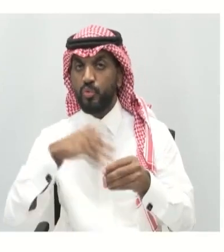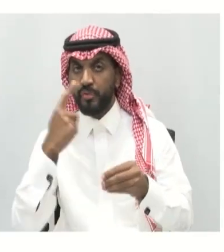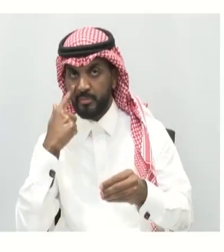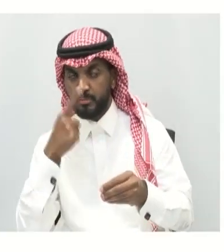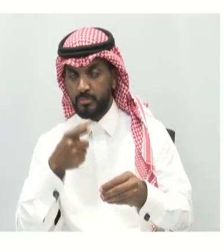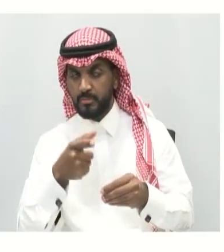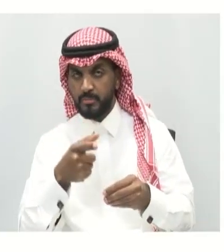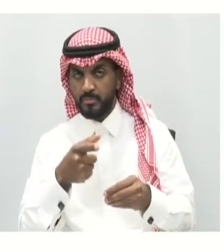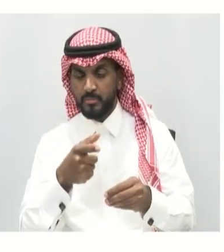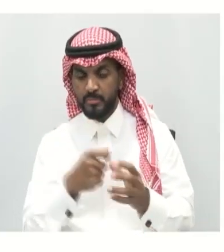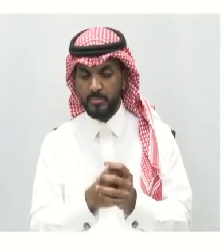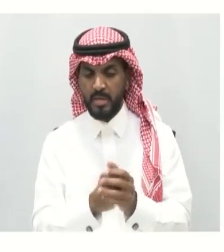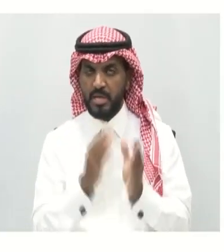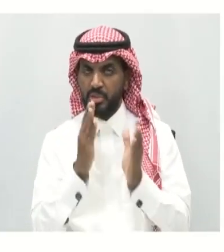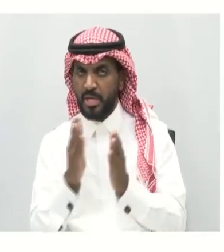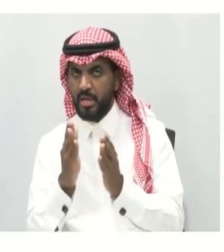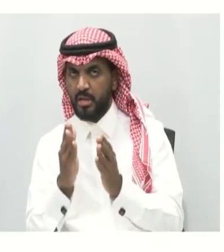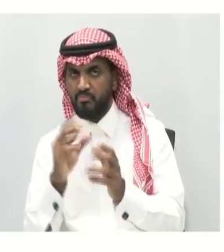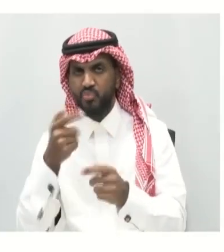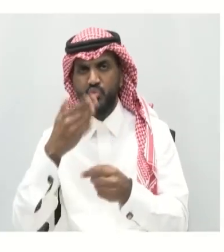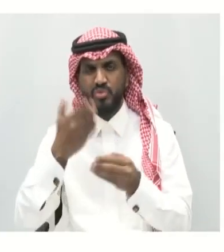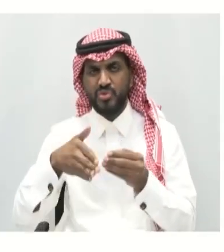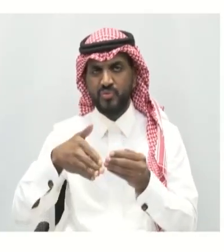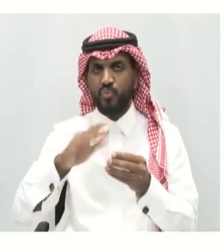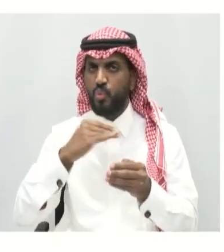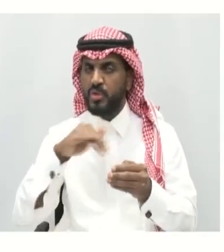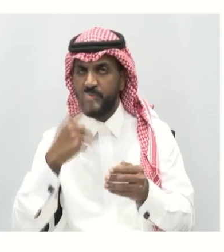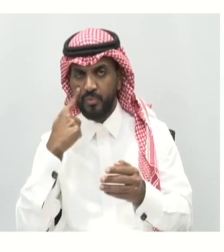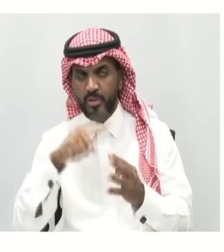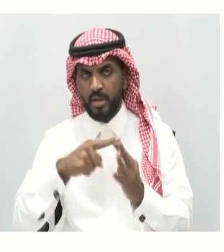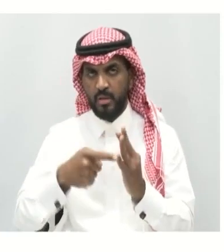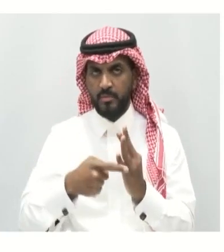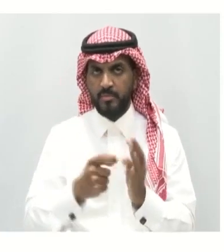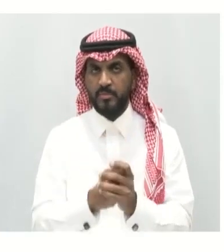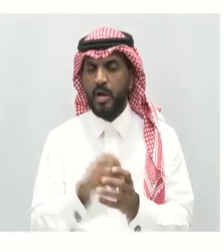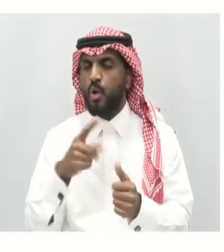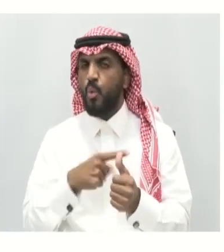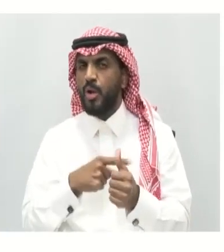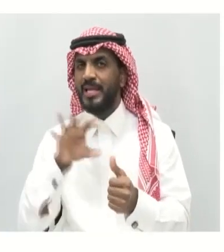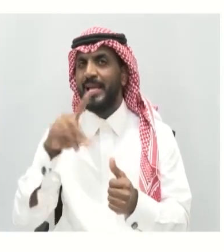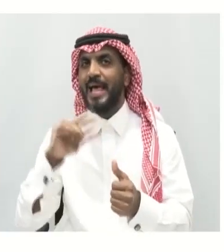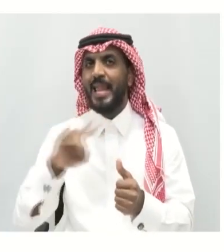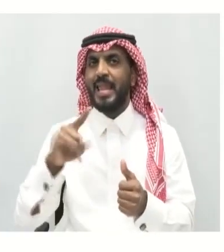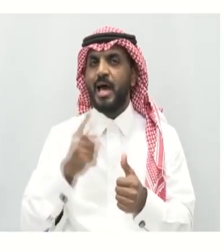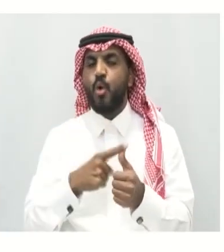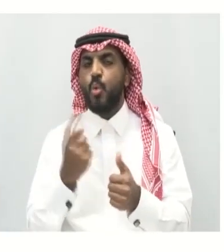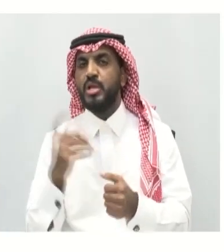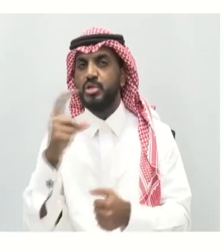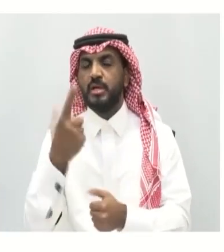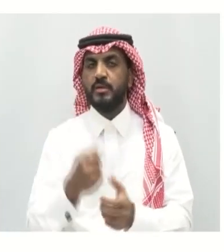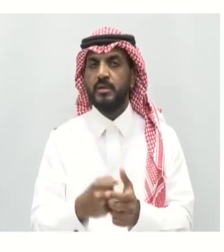لنا اشكال مختلفه نسميه هلال اول الشهر او